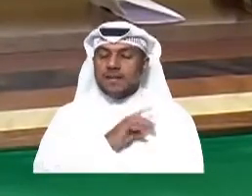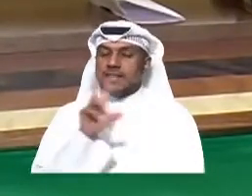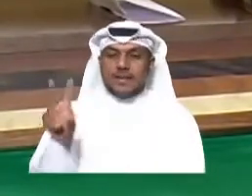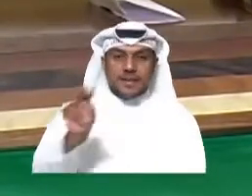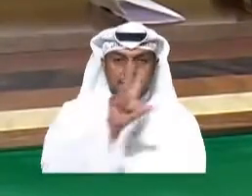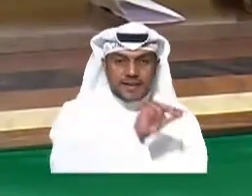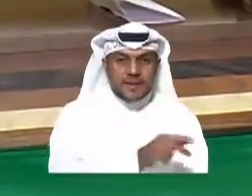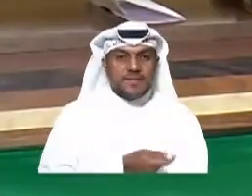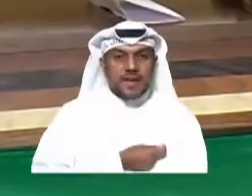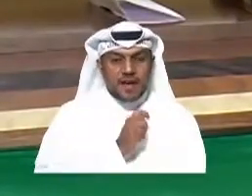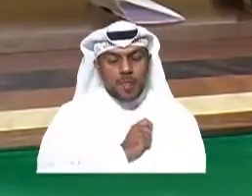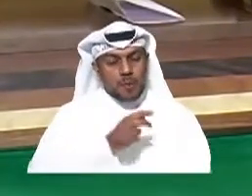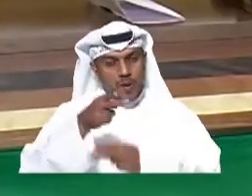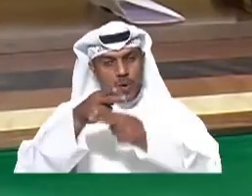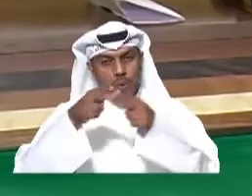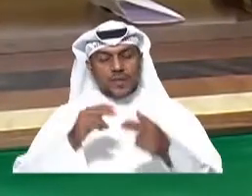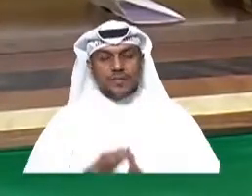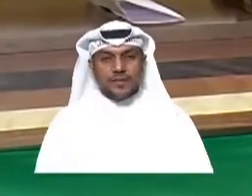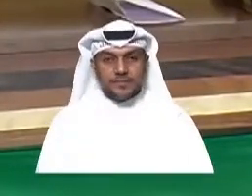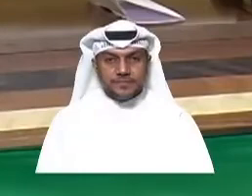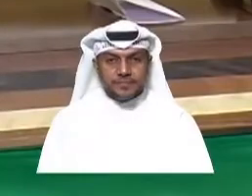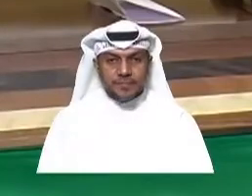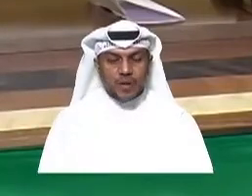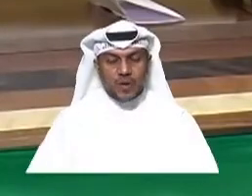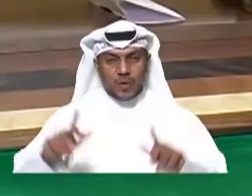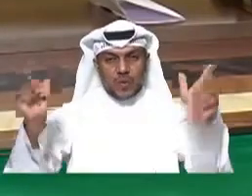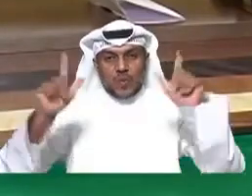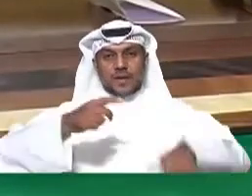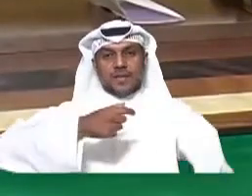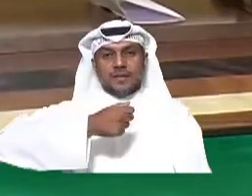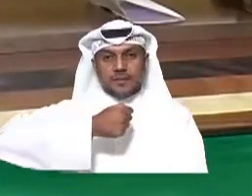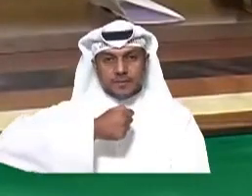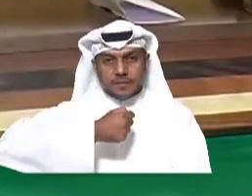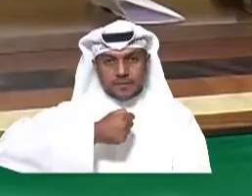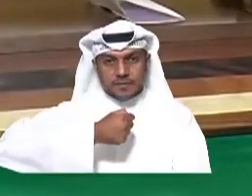المجالات والأصعدة. رزان ملش، تلفزيون دولة الكويت، مدريد.